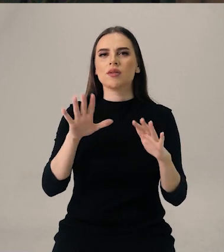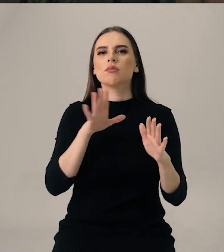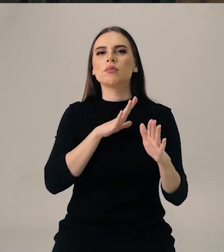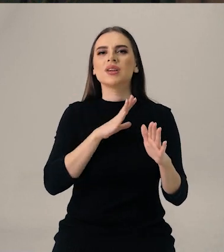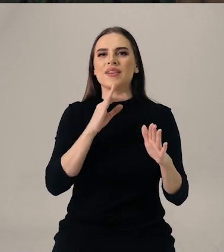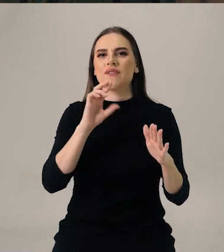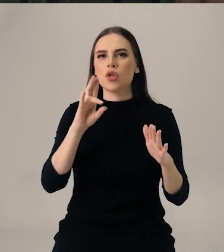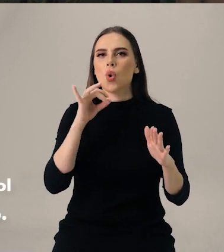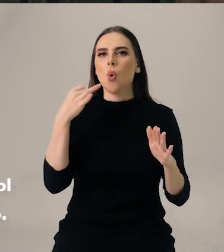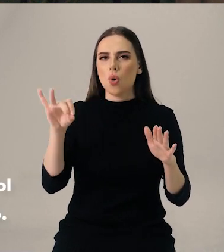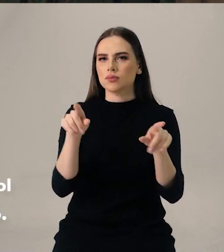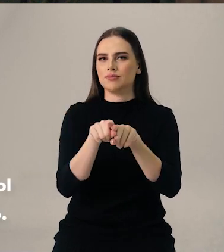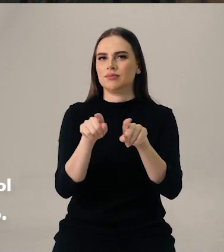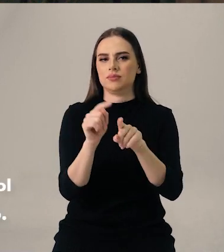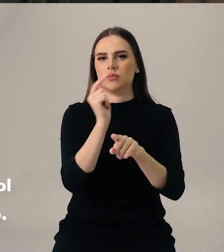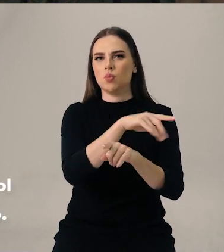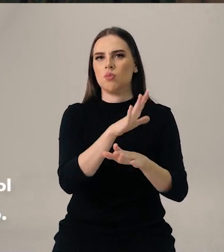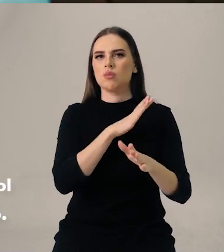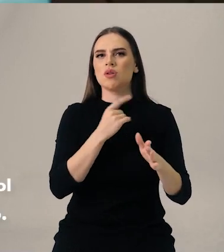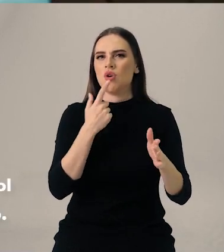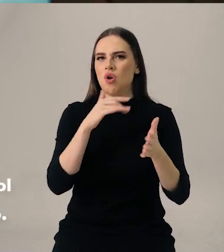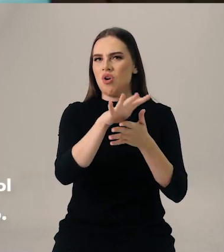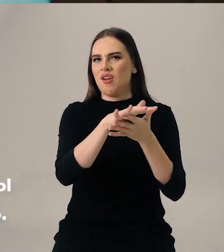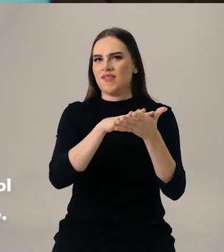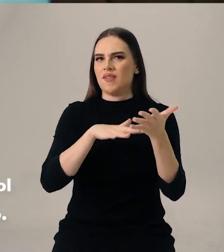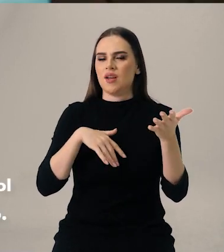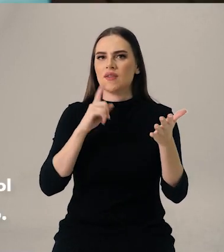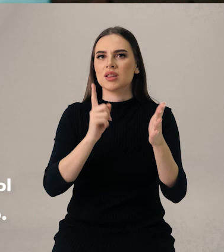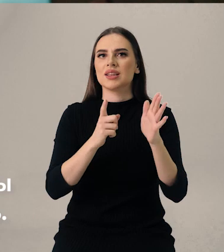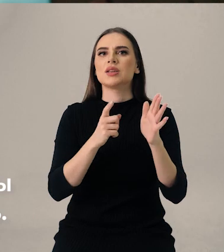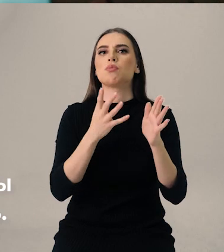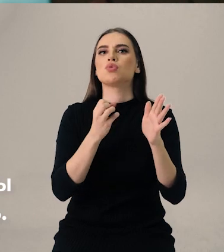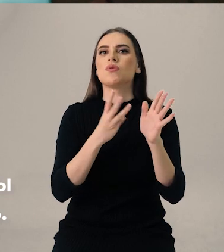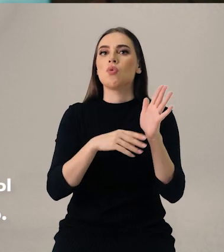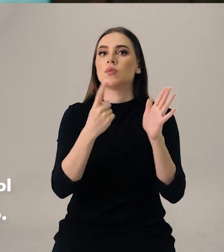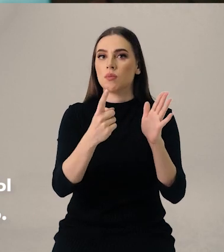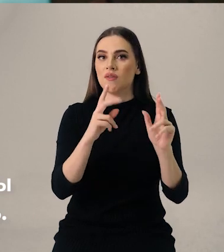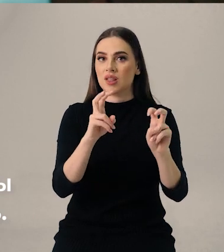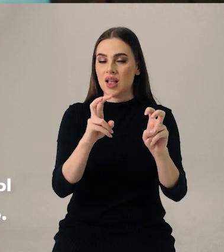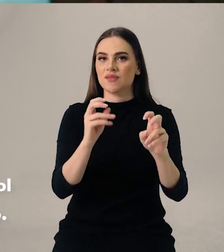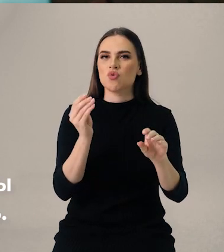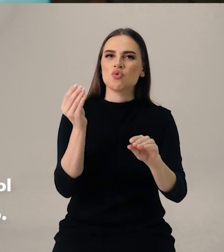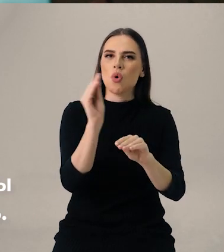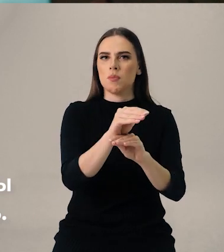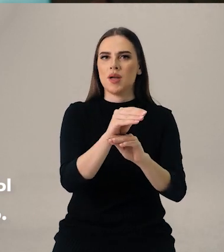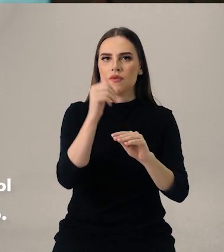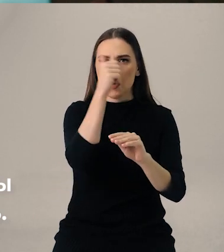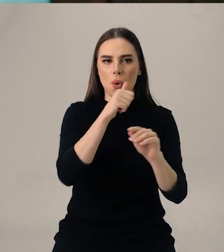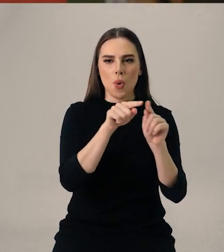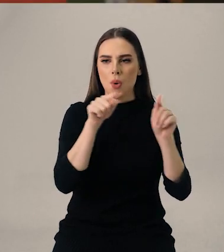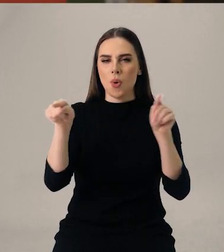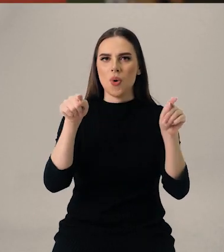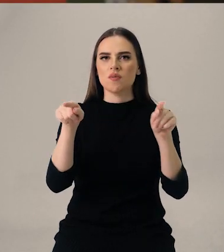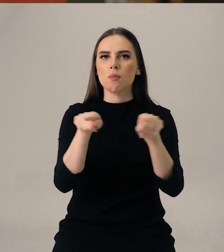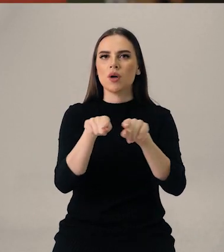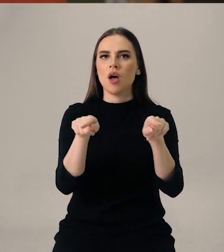правления Ивана Грозного. Считается, что год 1581 в названии картины Репин добавил, чтобы подчеркнуть эту параллель.